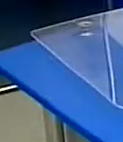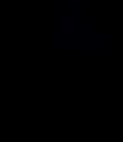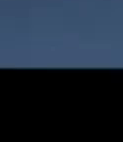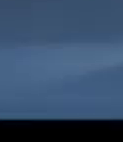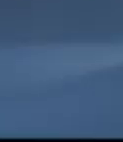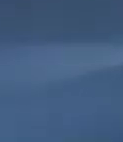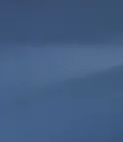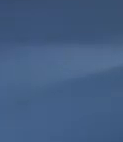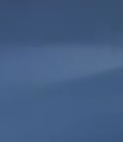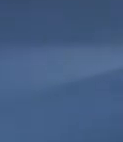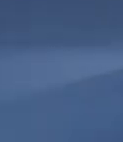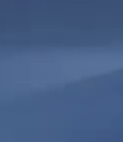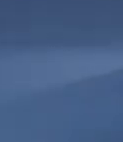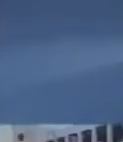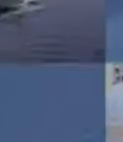Дякую.